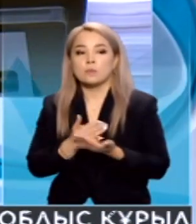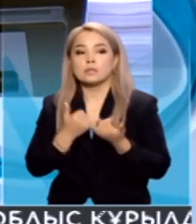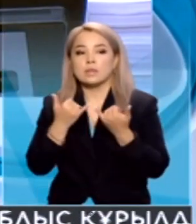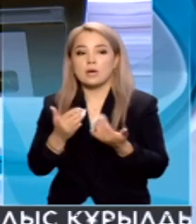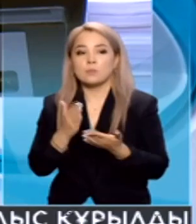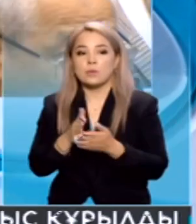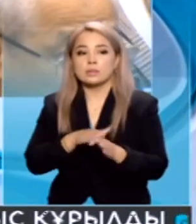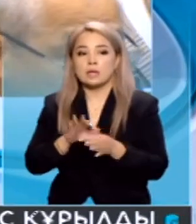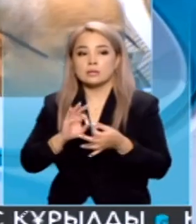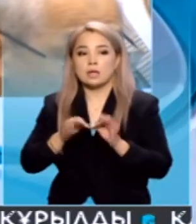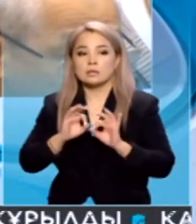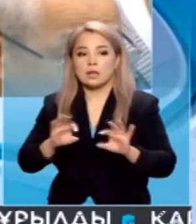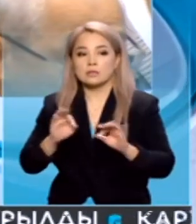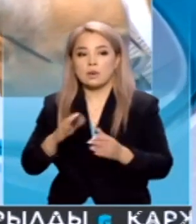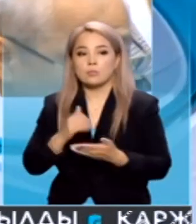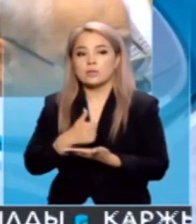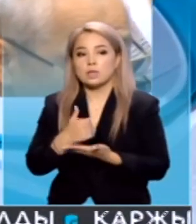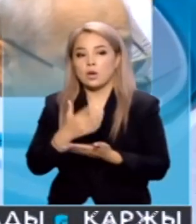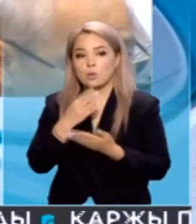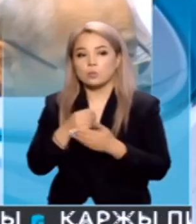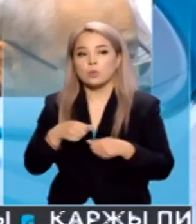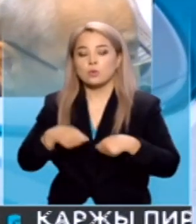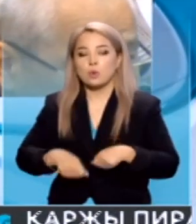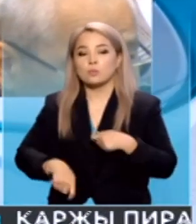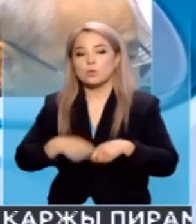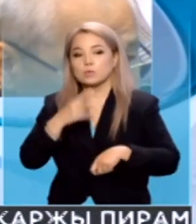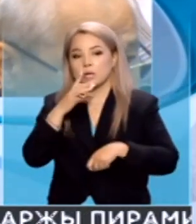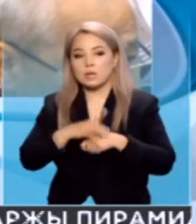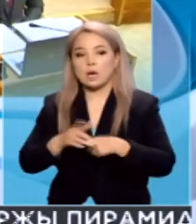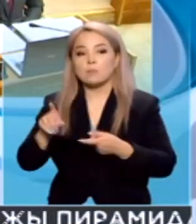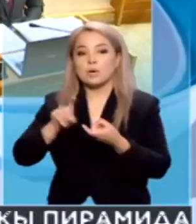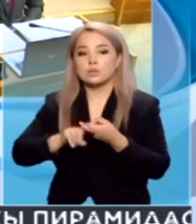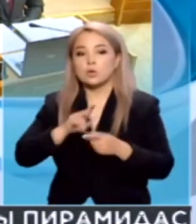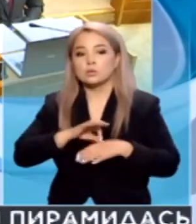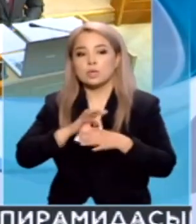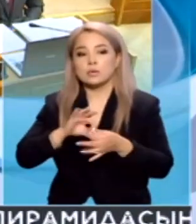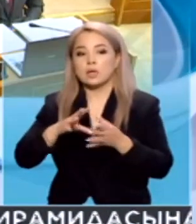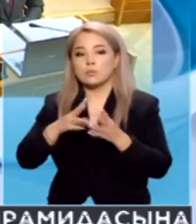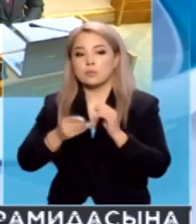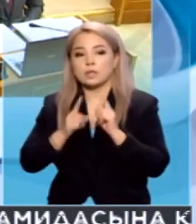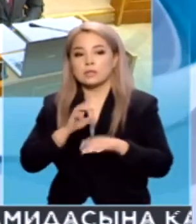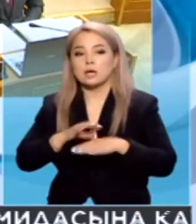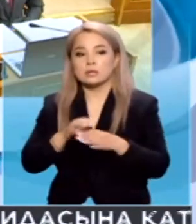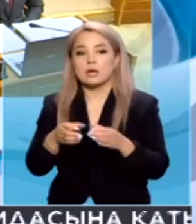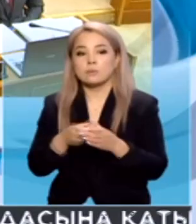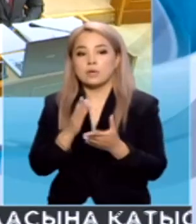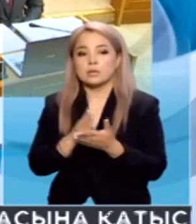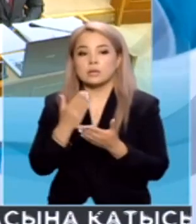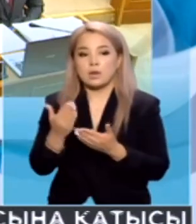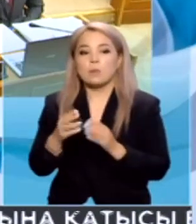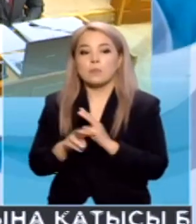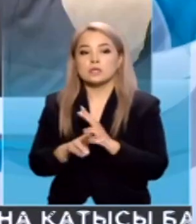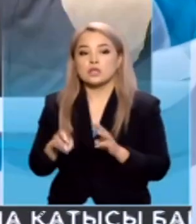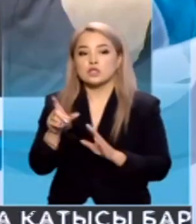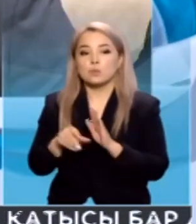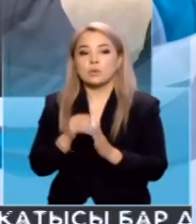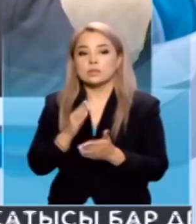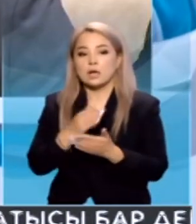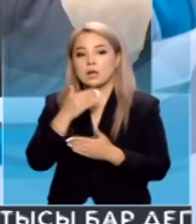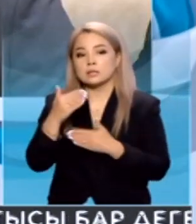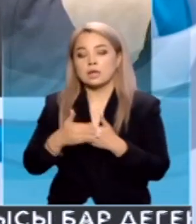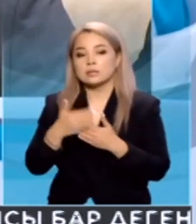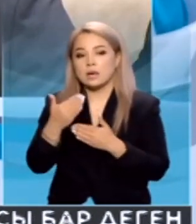тәртібін жетілдіру және әкімшілік бұзушылық кодексіндегі байланыс мәселелері де талқыланды. Бұдан бөлек мәжіліс депутаттарының